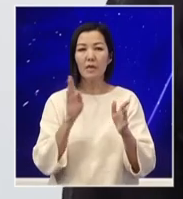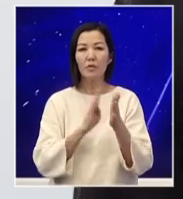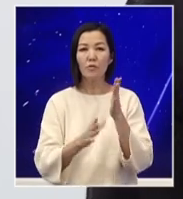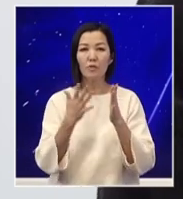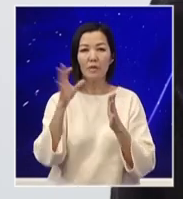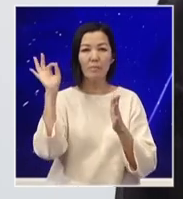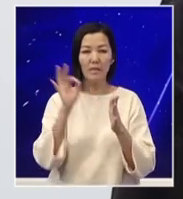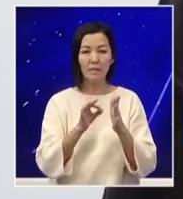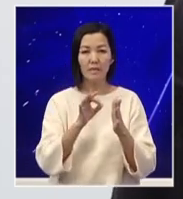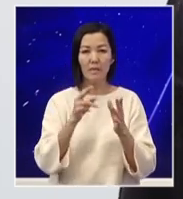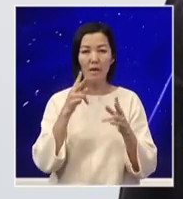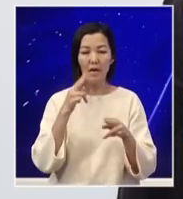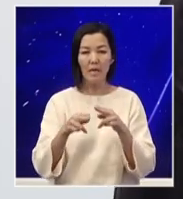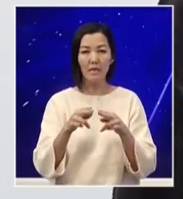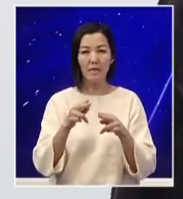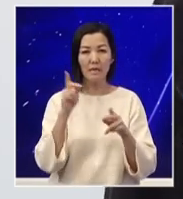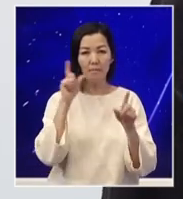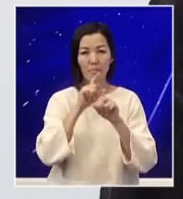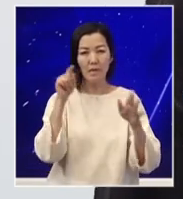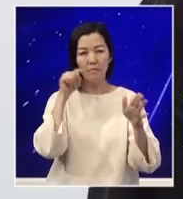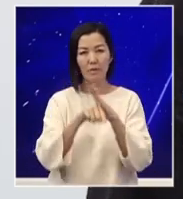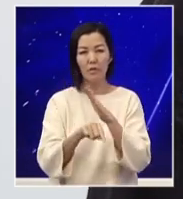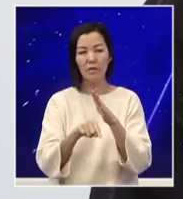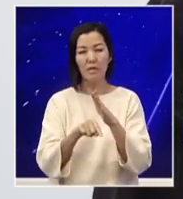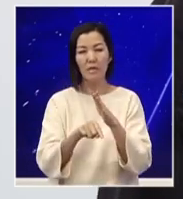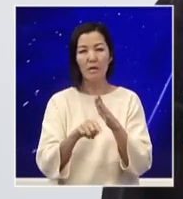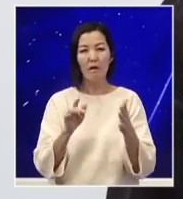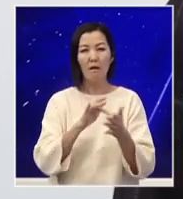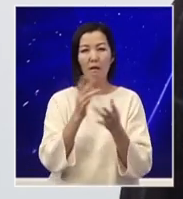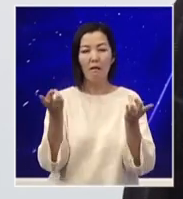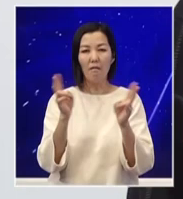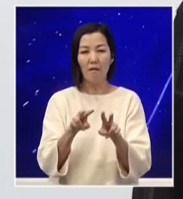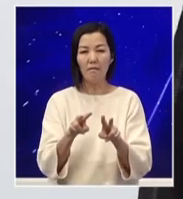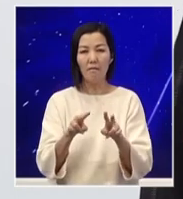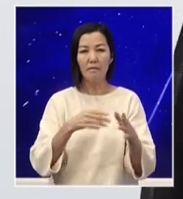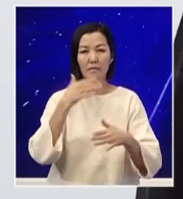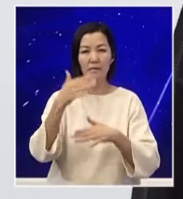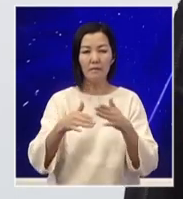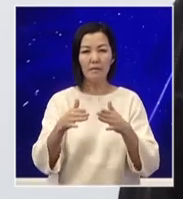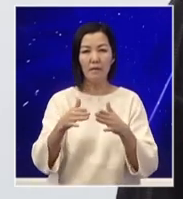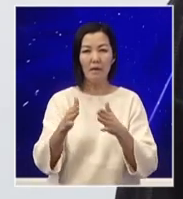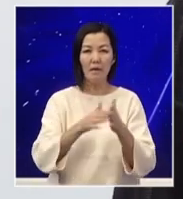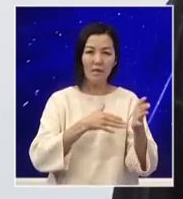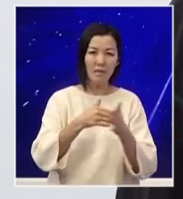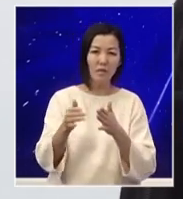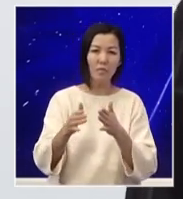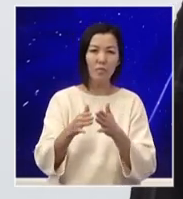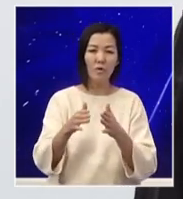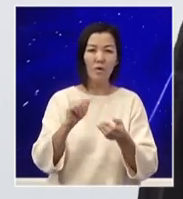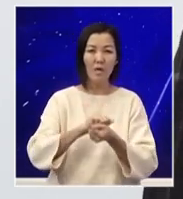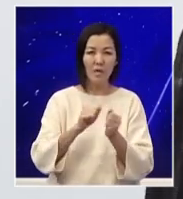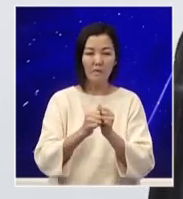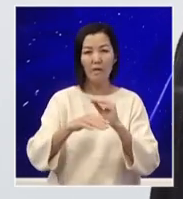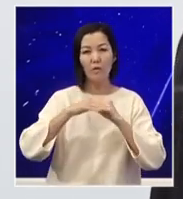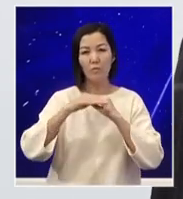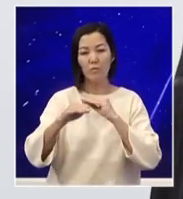95% аяқталды мектептің іші. Бізде қалғаны сыртта жұмыстарымыз қалды. Асфальт төсеу,